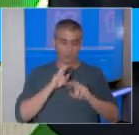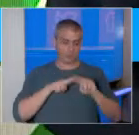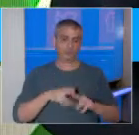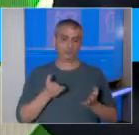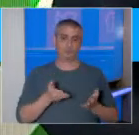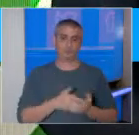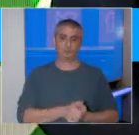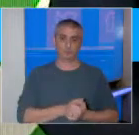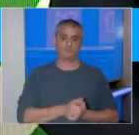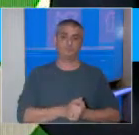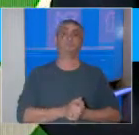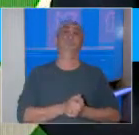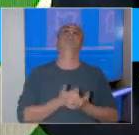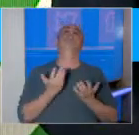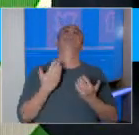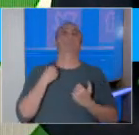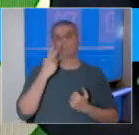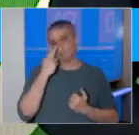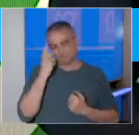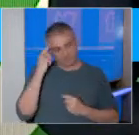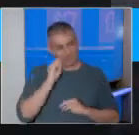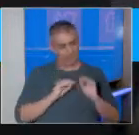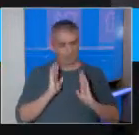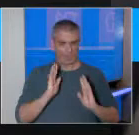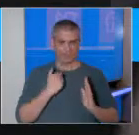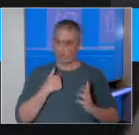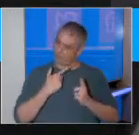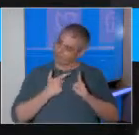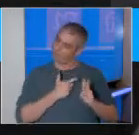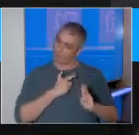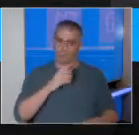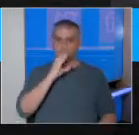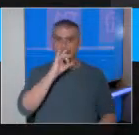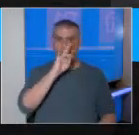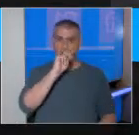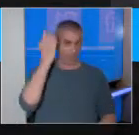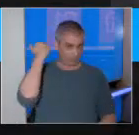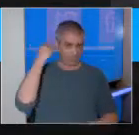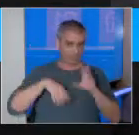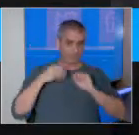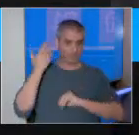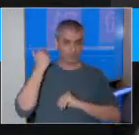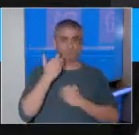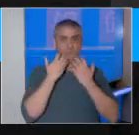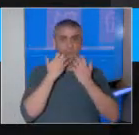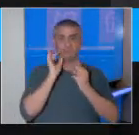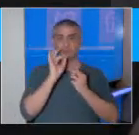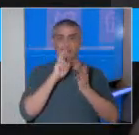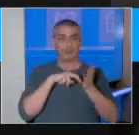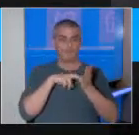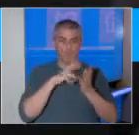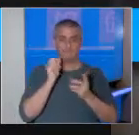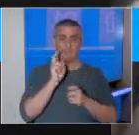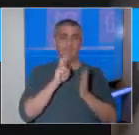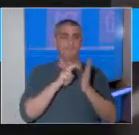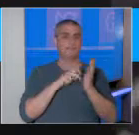כאן. אני מנסה להיות פרקטי, תראה, אנחנו התנגחנו בכחלון, בכל הכוח בבחירות הקודמות על הסיפור הזה של המע"מ ומכס